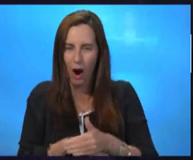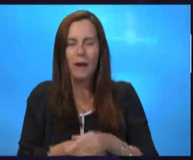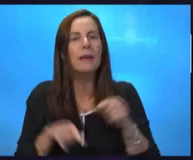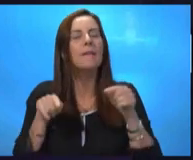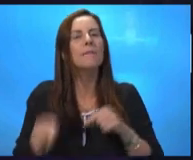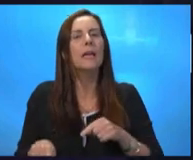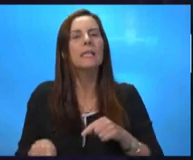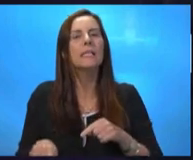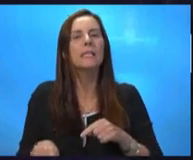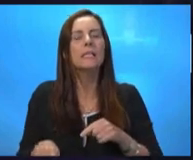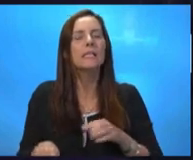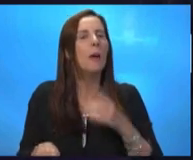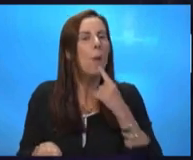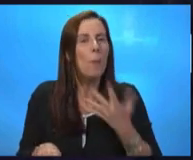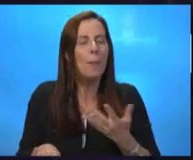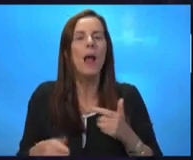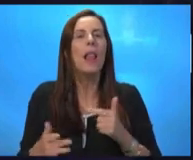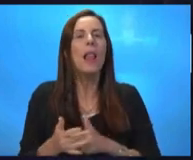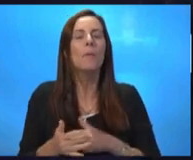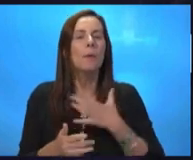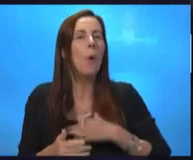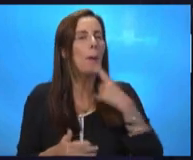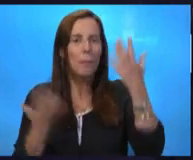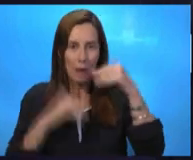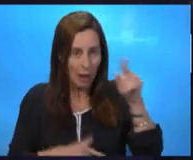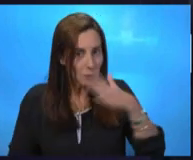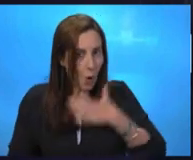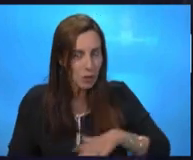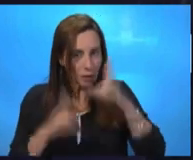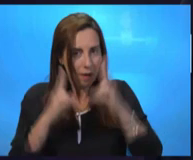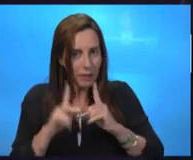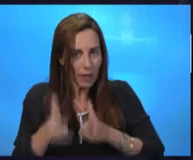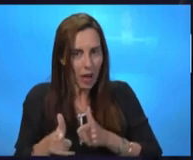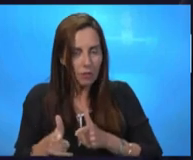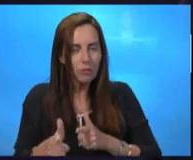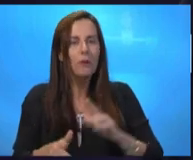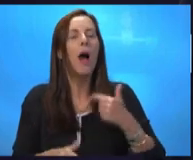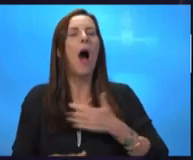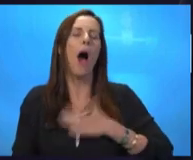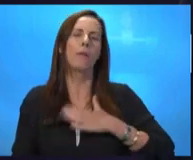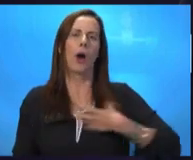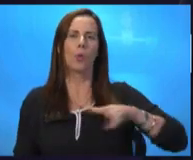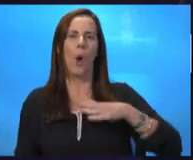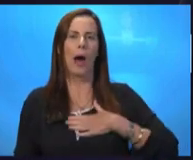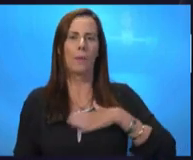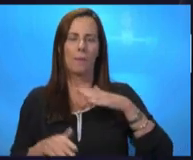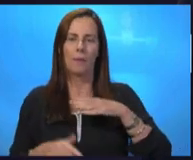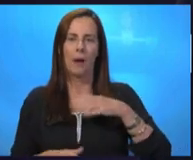לפי ההסבר של גל ברגר, מסר למצרים. אתם רוצים הפסקת אש? הכתובת היא אנחנו, לא